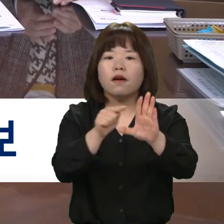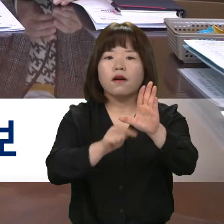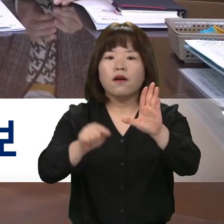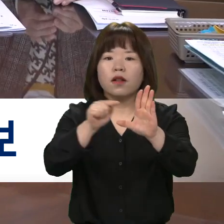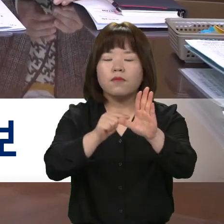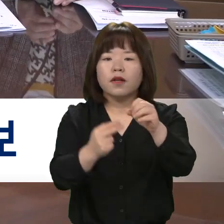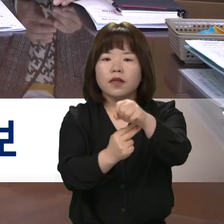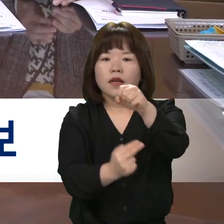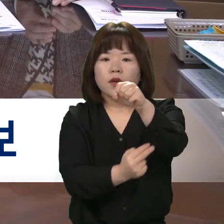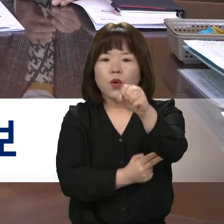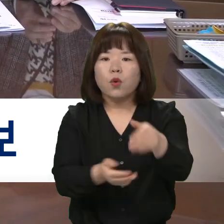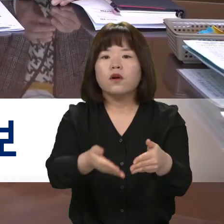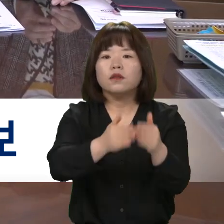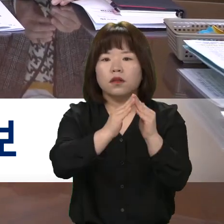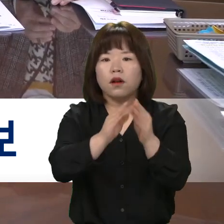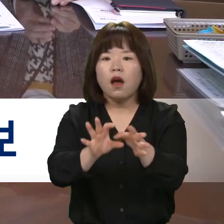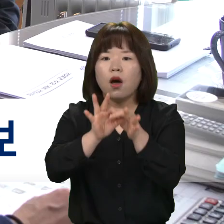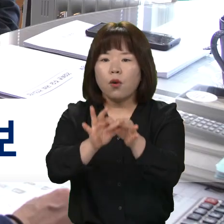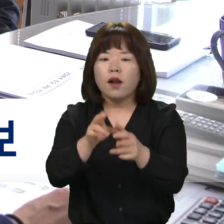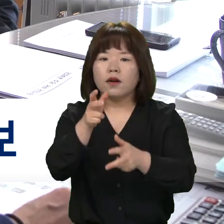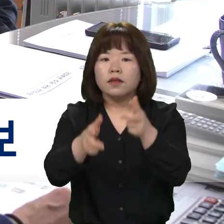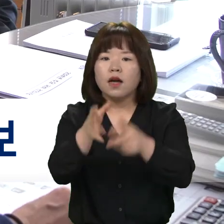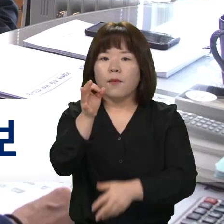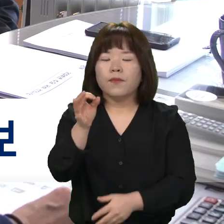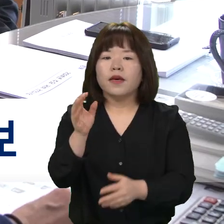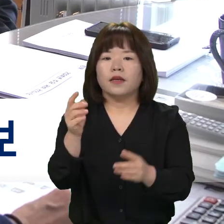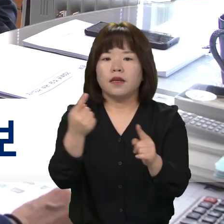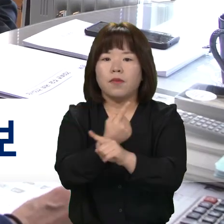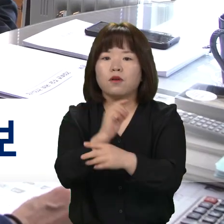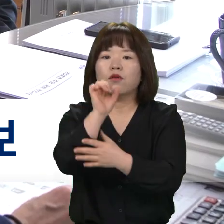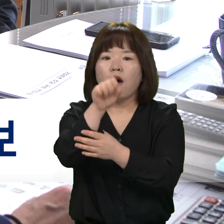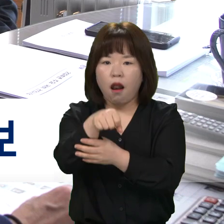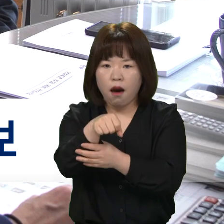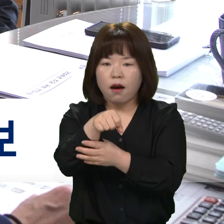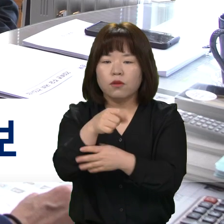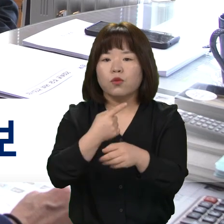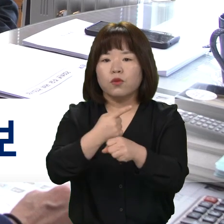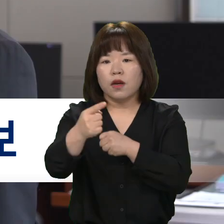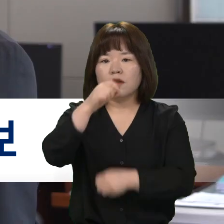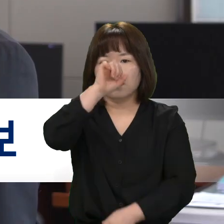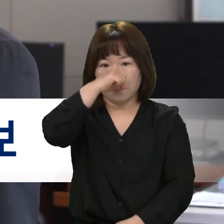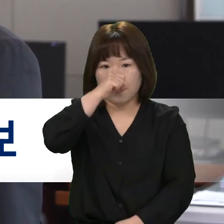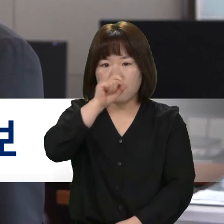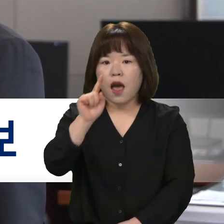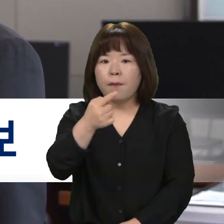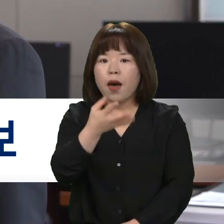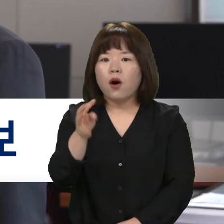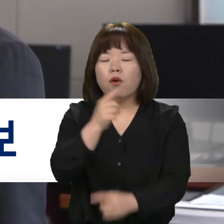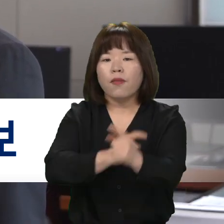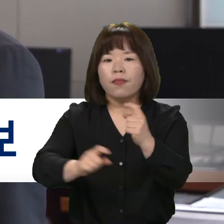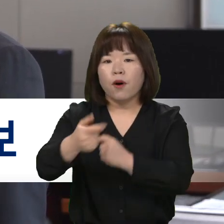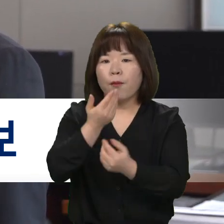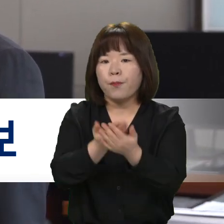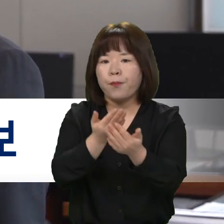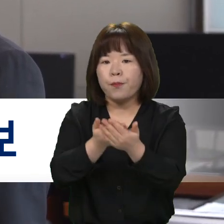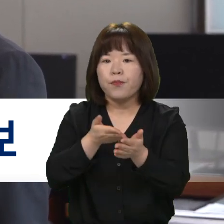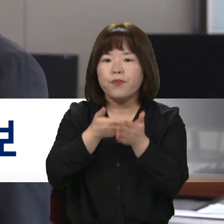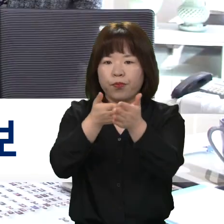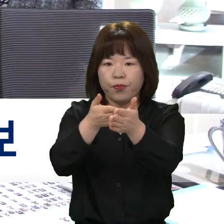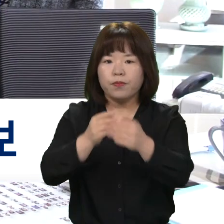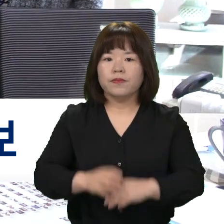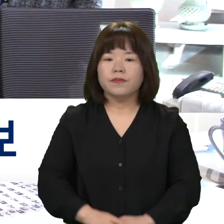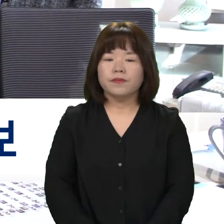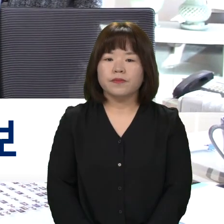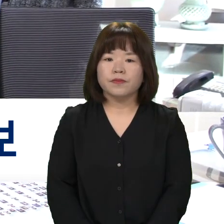영일만 대교 건설 관련 총사업비 변경 승인과 함께 내년도 예산에 추가 설계비 100억원을 반영해 줄